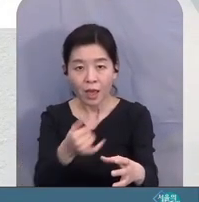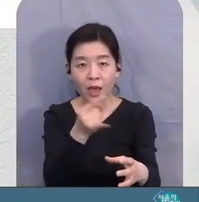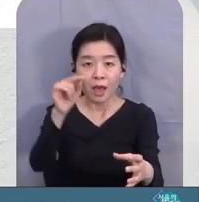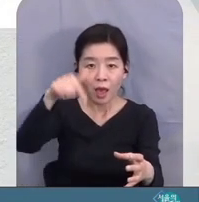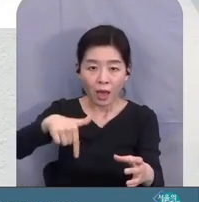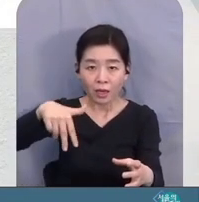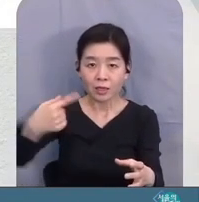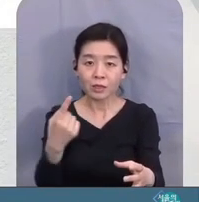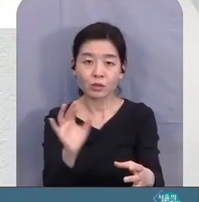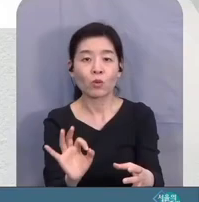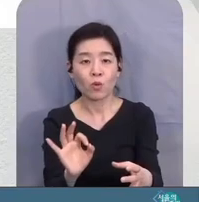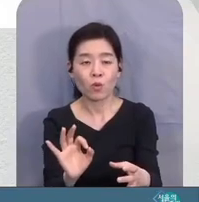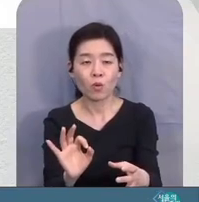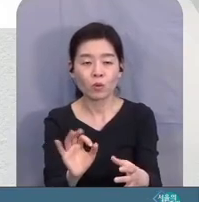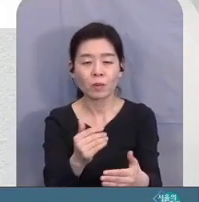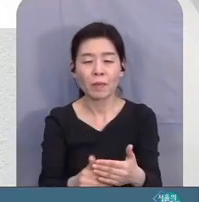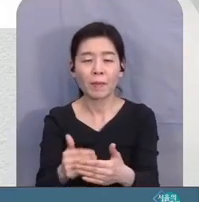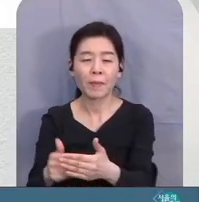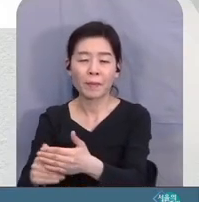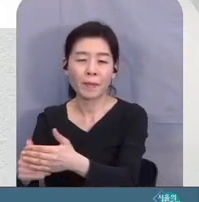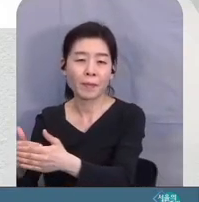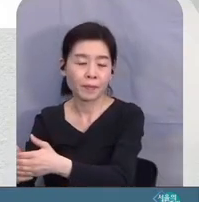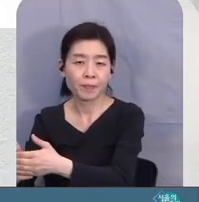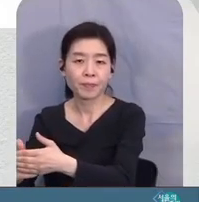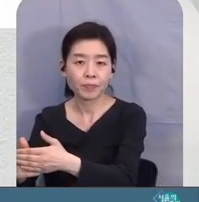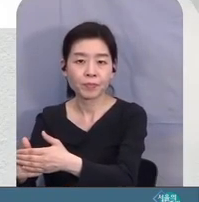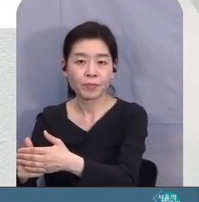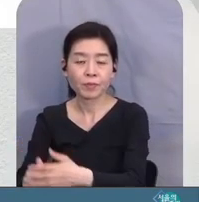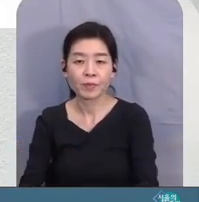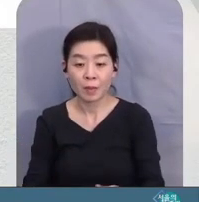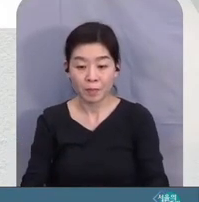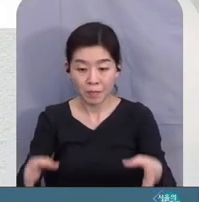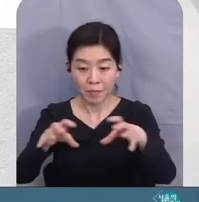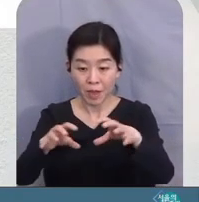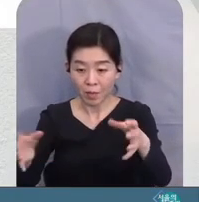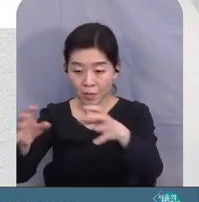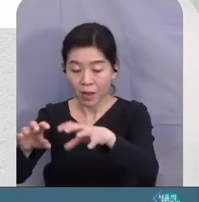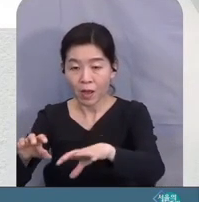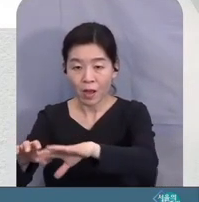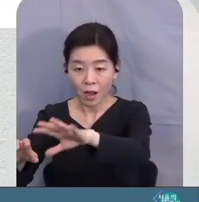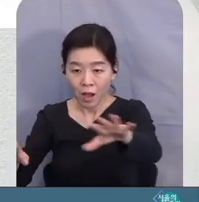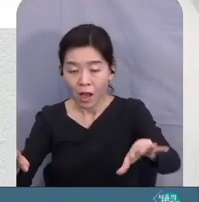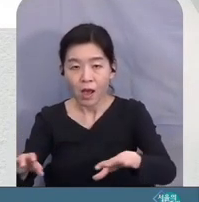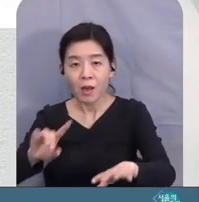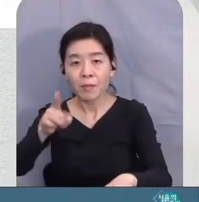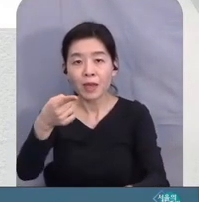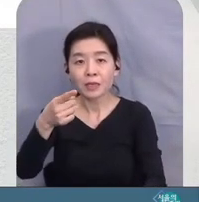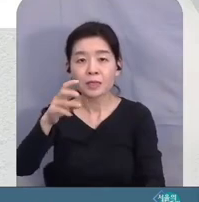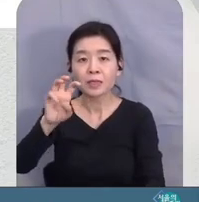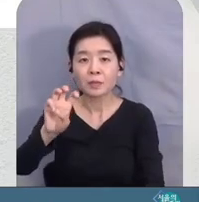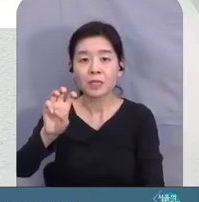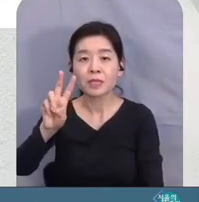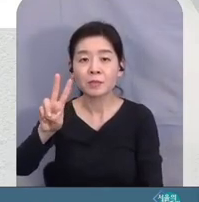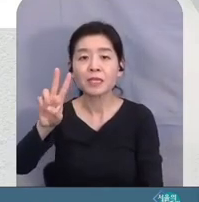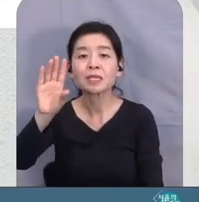군별로 이제 제거를 하게 됩니다. 그래서 지금 탱크로 보낸 게 132만 톤, 요거